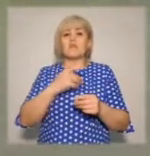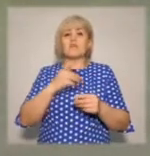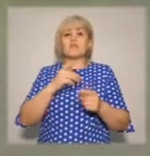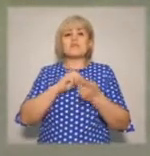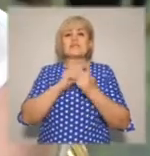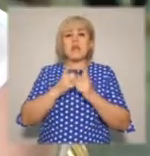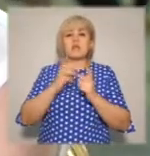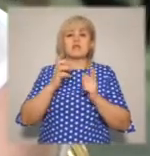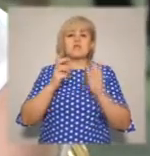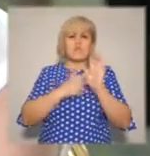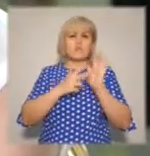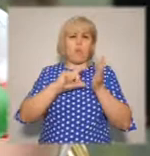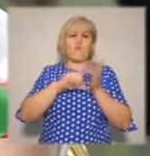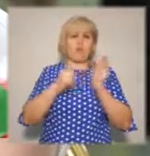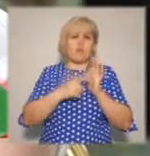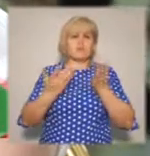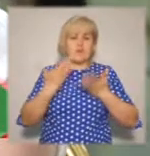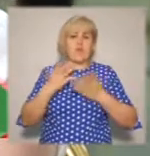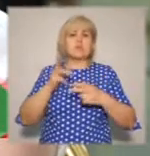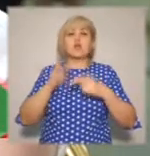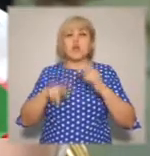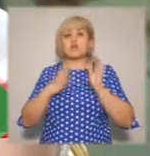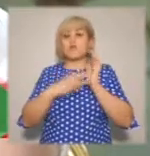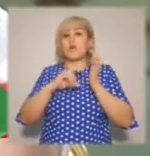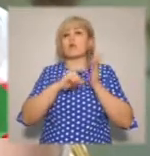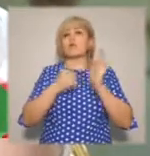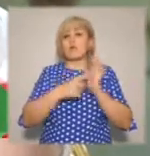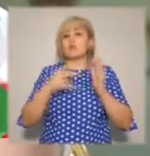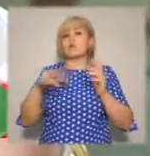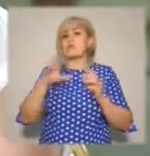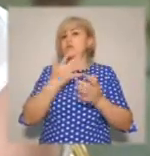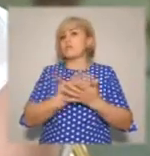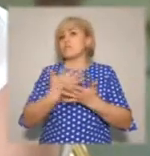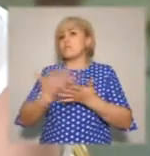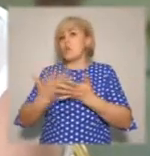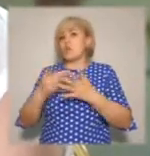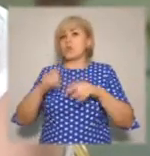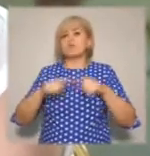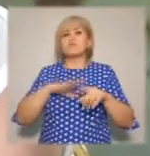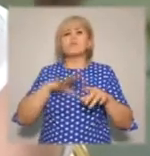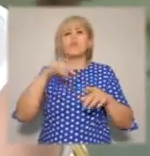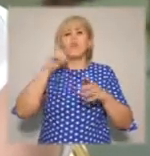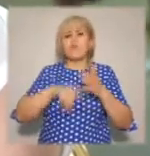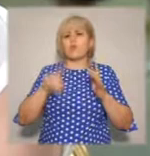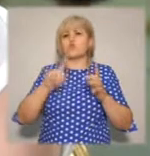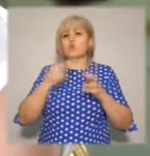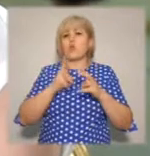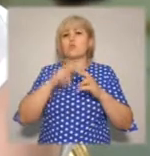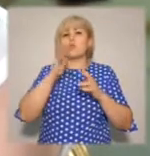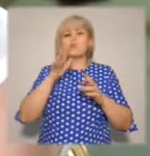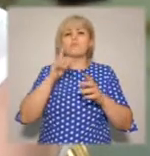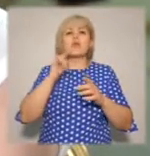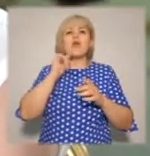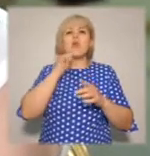восьмого, наверное, заканчивая девятый класс на все пятерки. Родители были уверены, что это будет экономическое образование или что-то прочее.